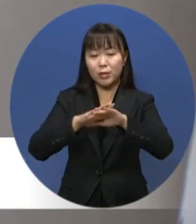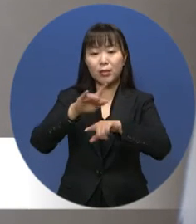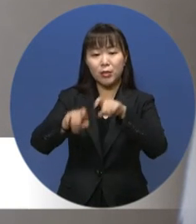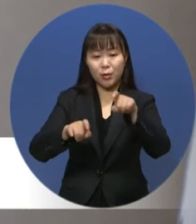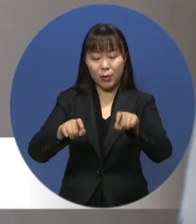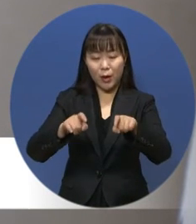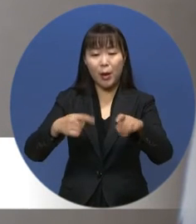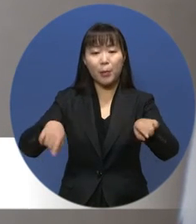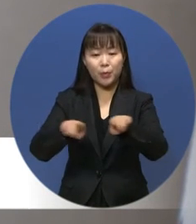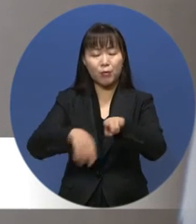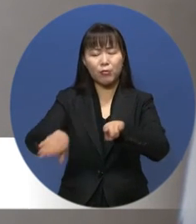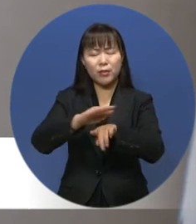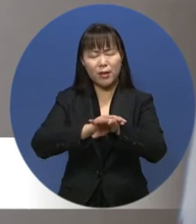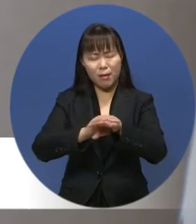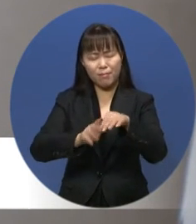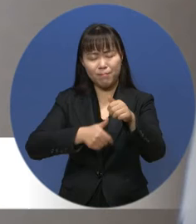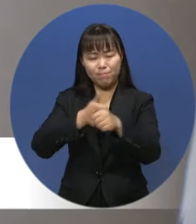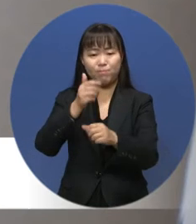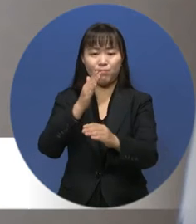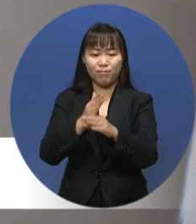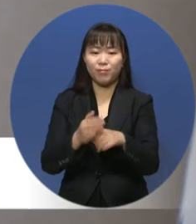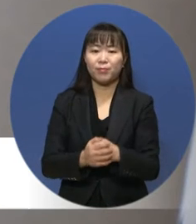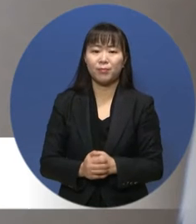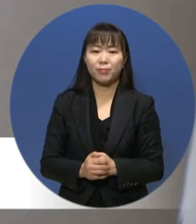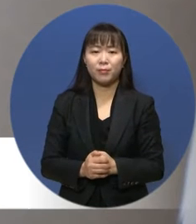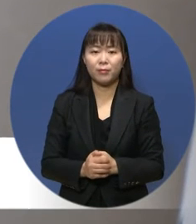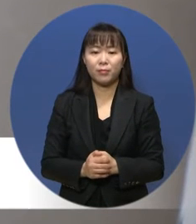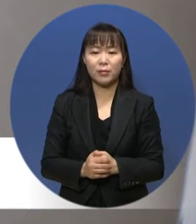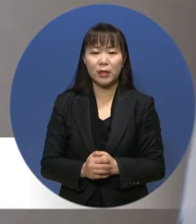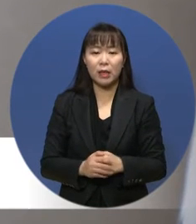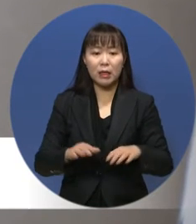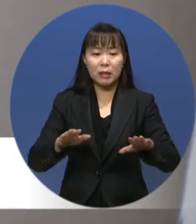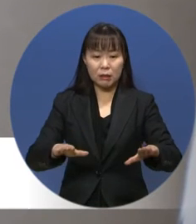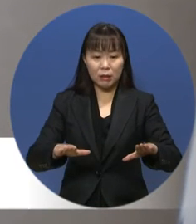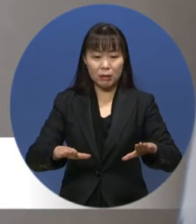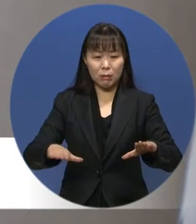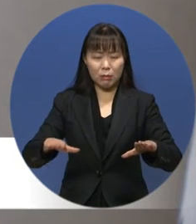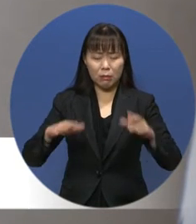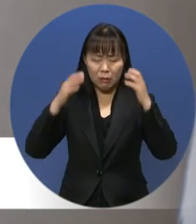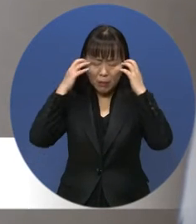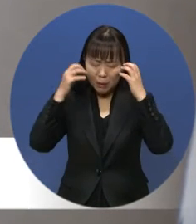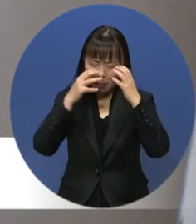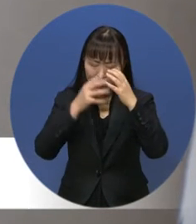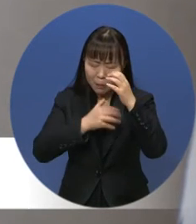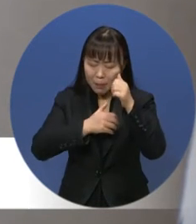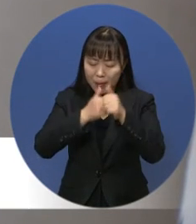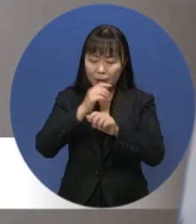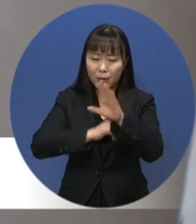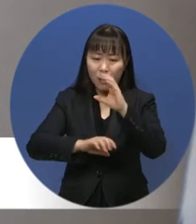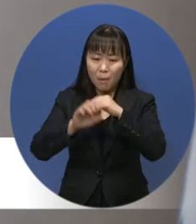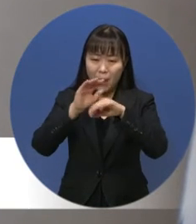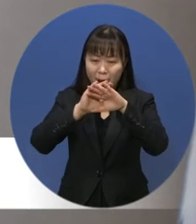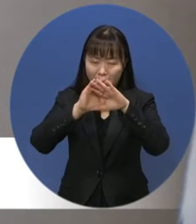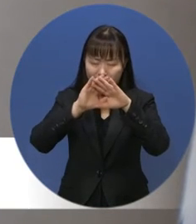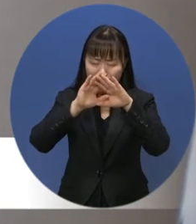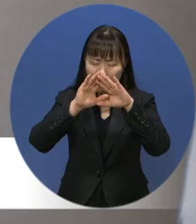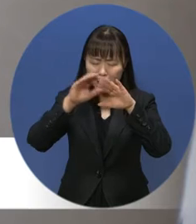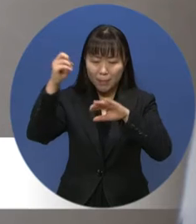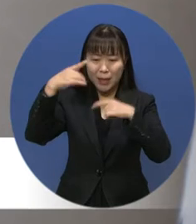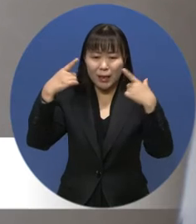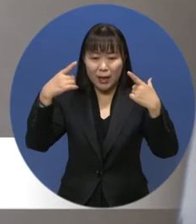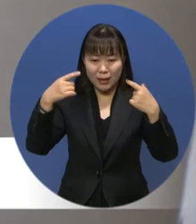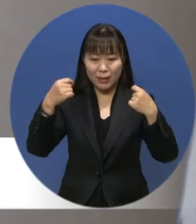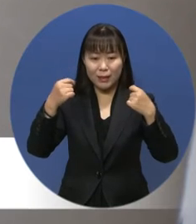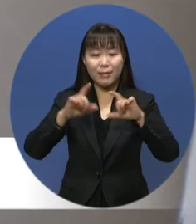속에 우리는 잘 이겨내고 있습니다. 이 어두운 터널을 지나 더 밝고 따뜻한 빛을 맞이할